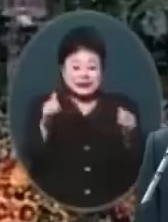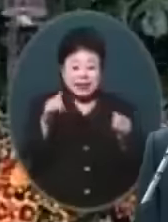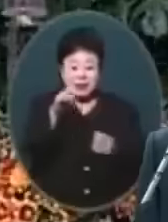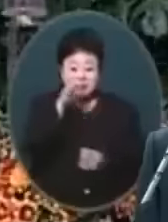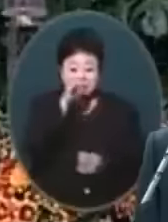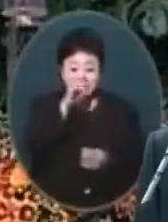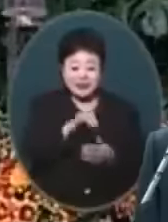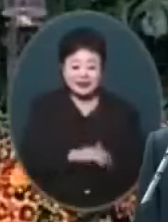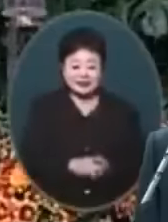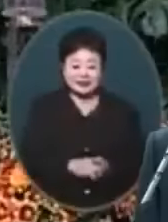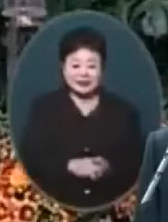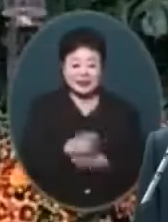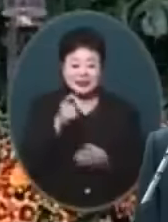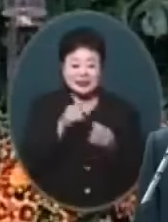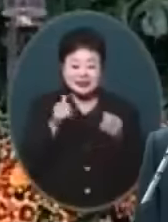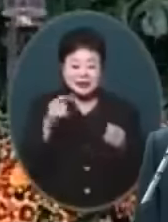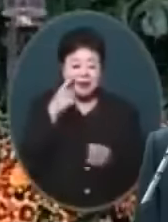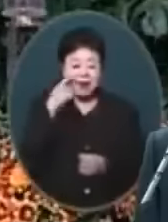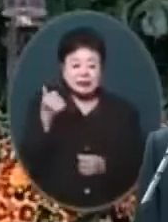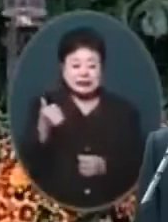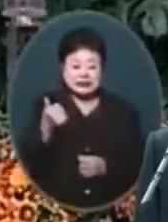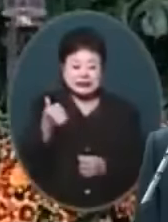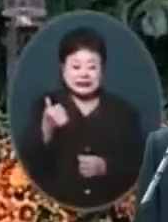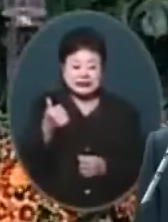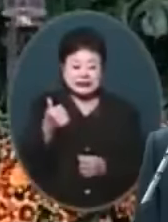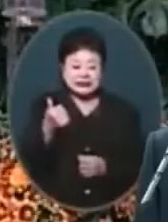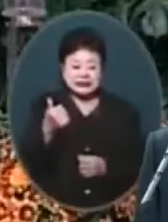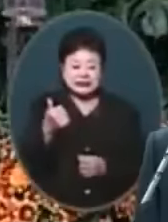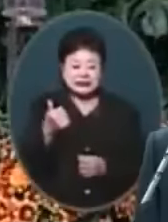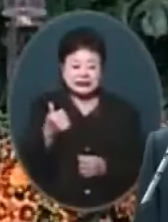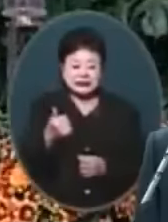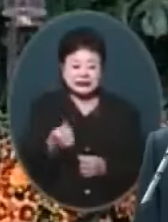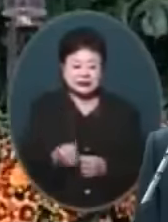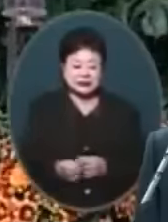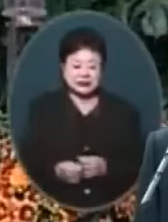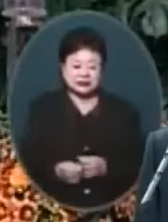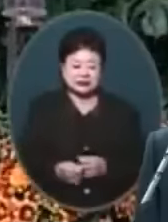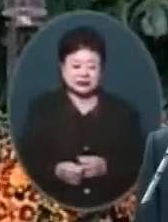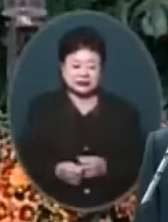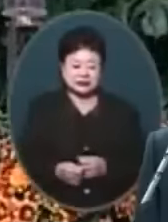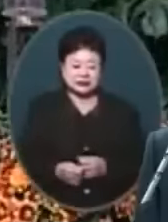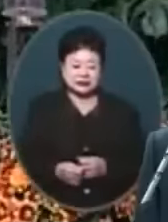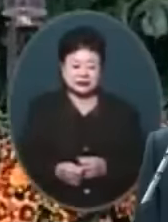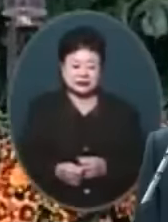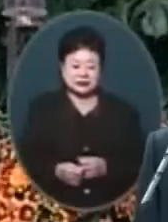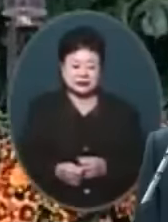있었는데 그 사람은 아버지가 굉장히